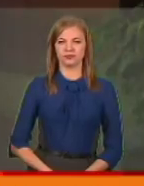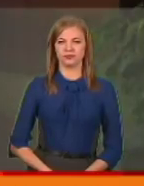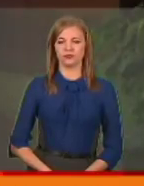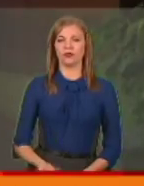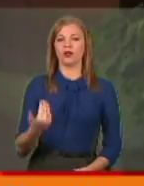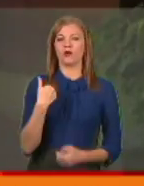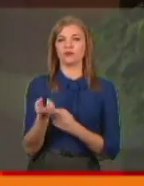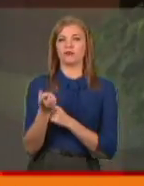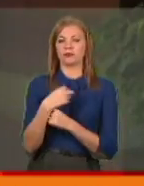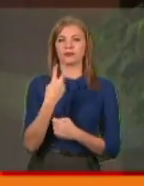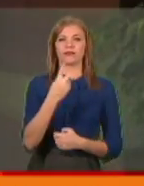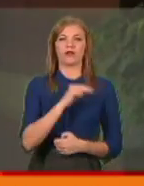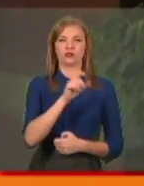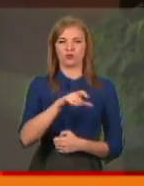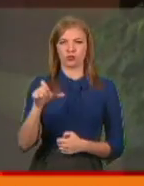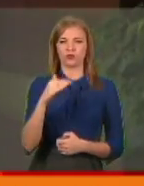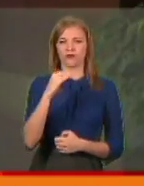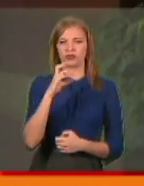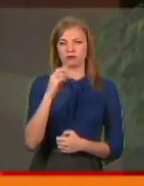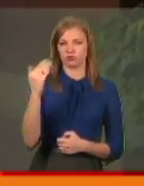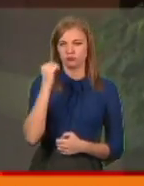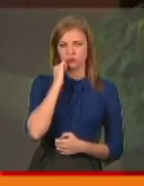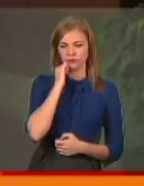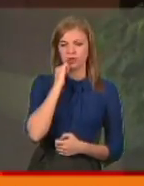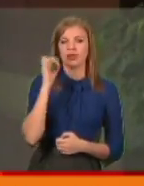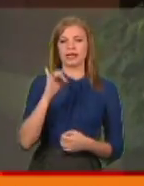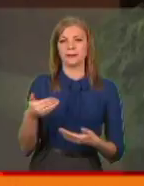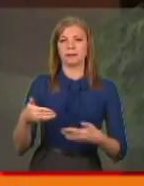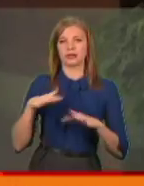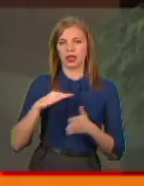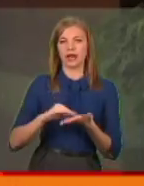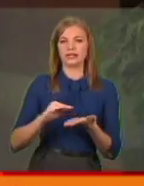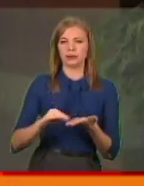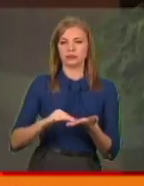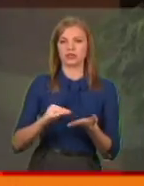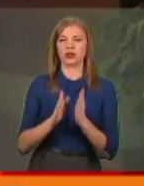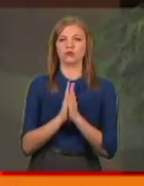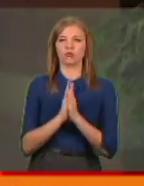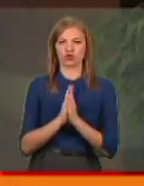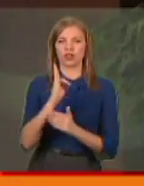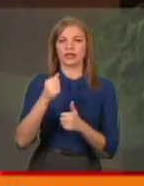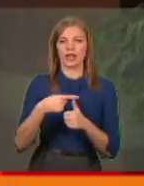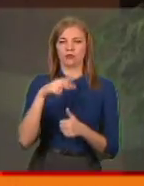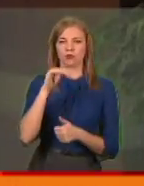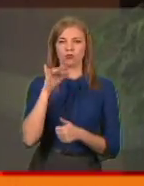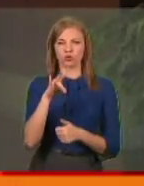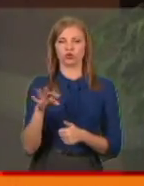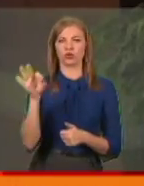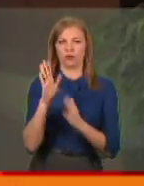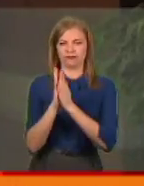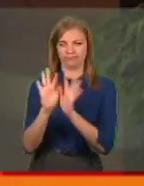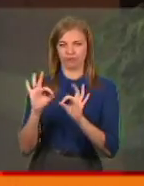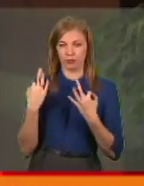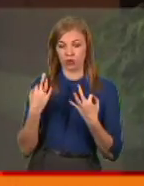Ко мне приходили два сотрудника ФСБ из Москвы и предлагали написать прошение на имя Путина о